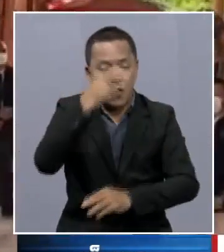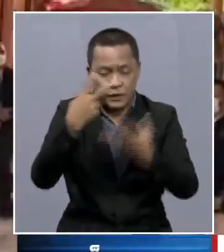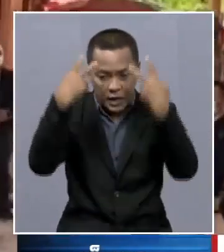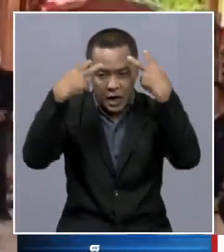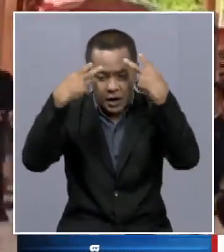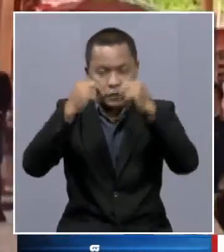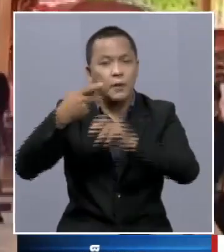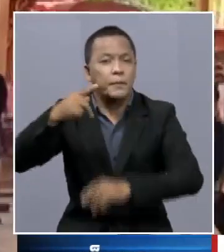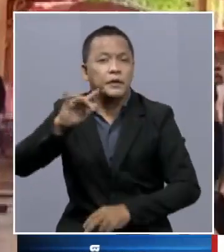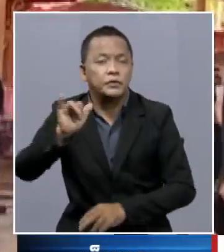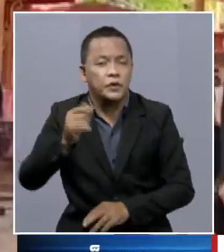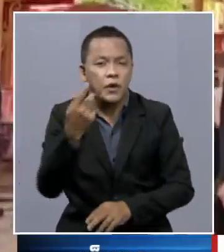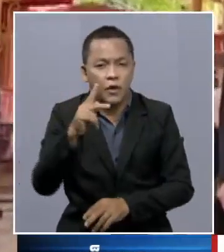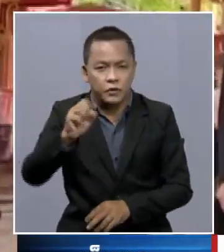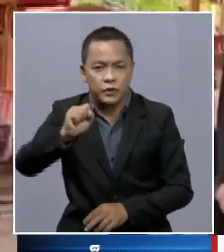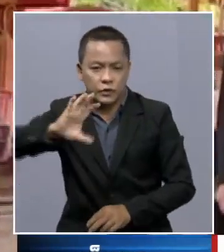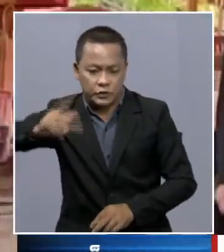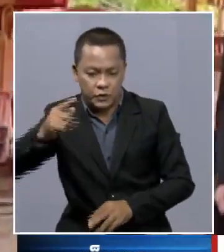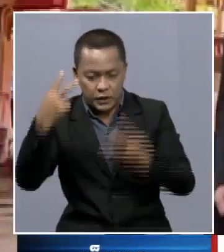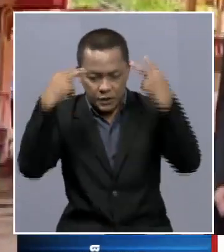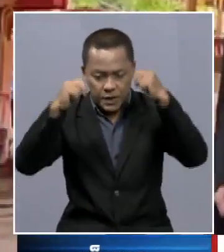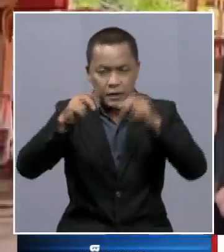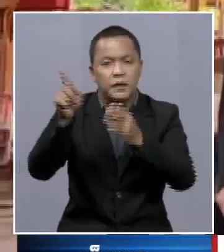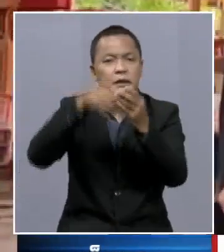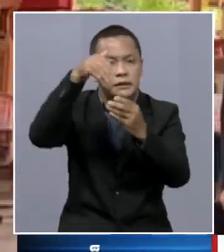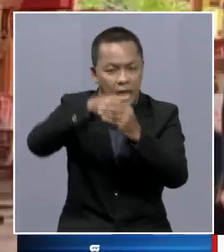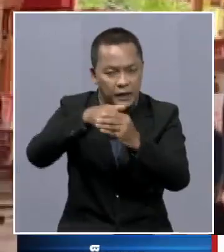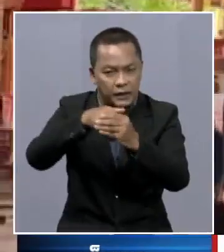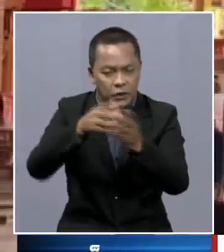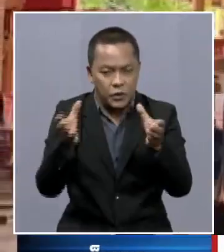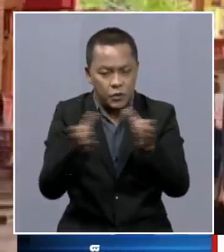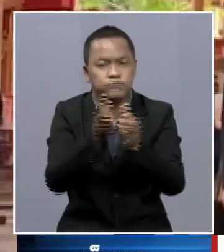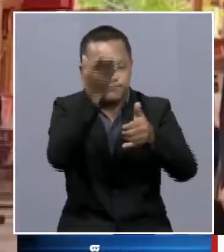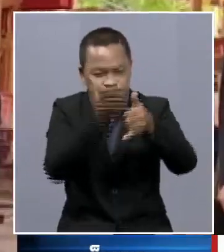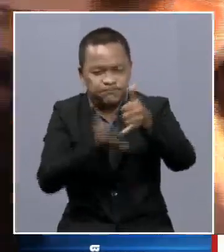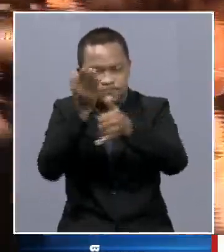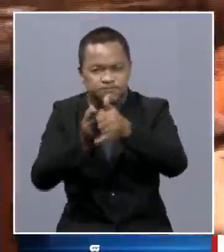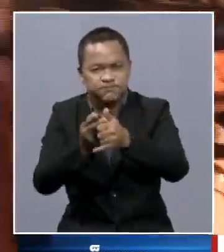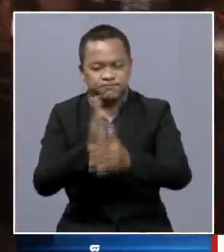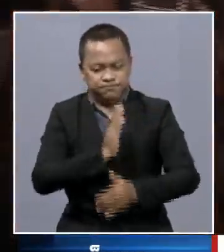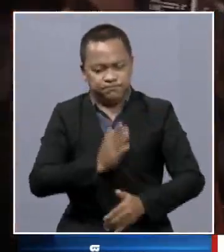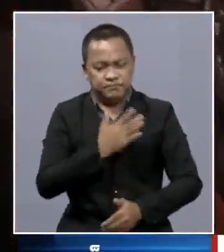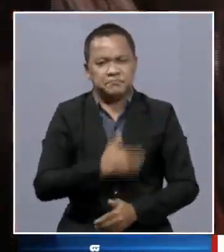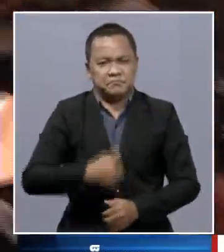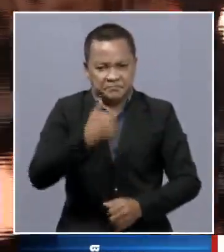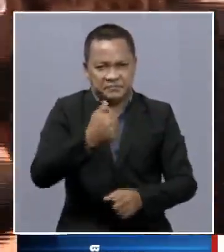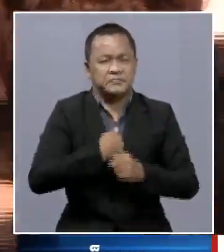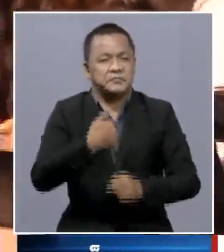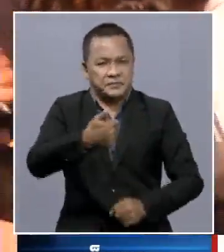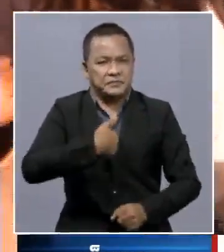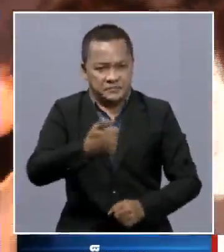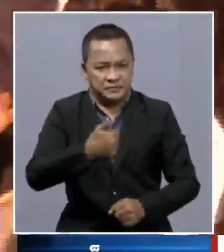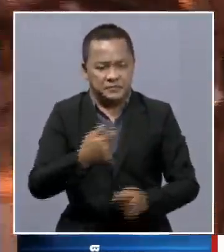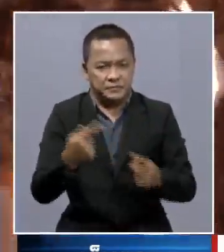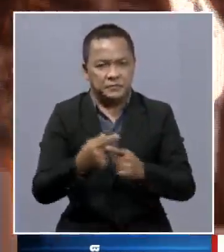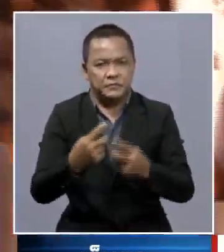บาลประยุทยุคคอสช. และรัฐบาลประยุทยุคเลือกตั้งด้วยบุคคกภาพสุภาพบุหลุยุนักเลงใจถงพ่งได้แบบน